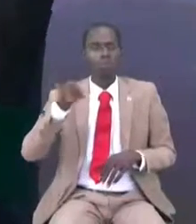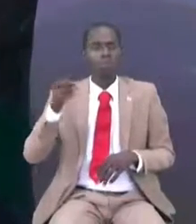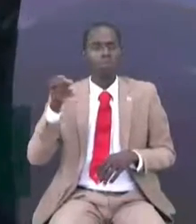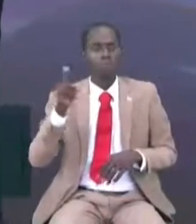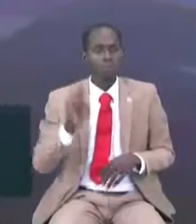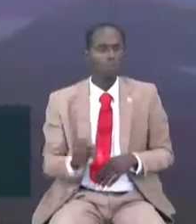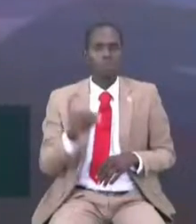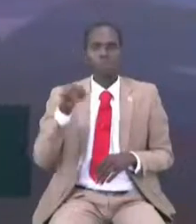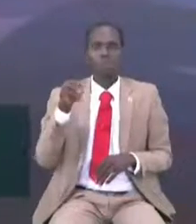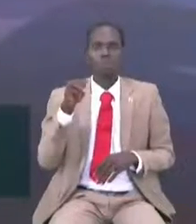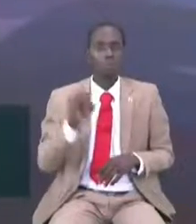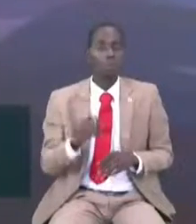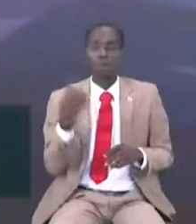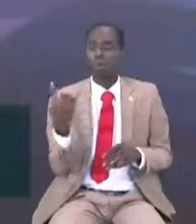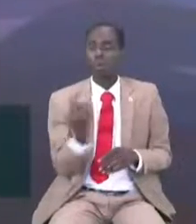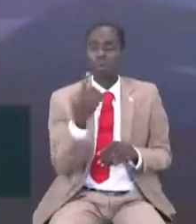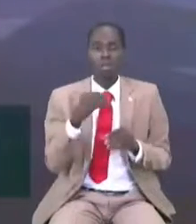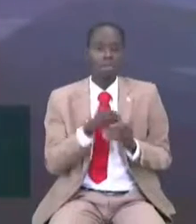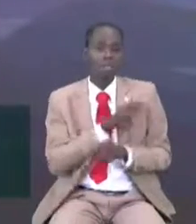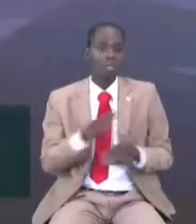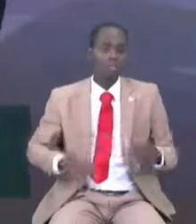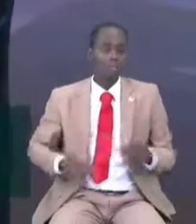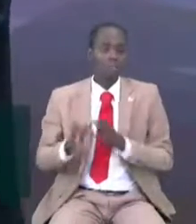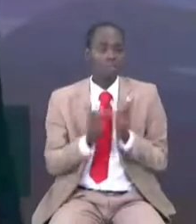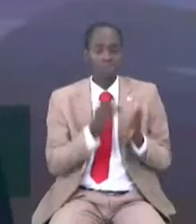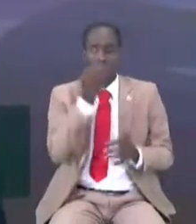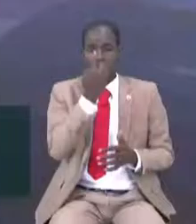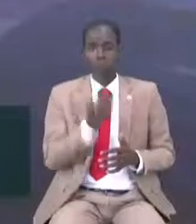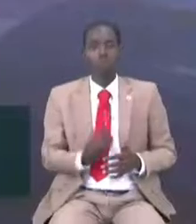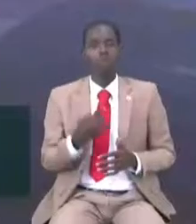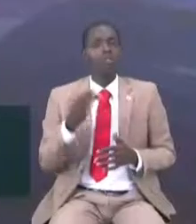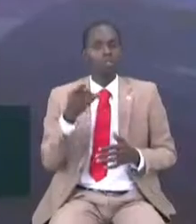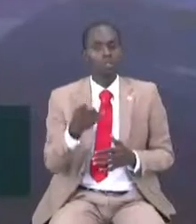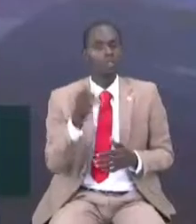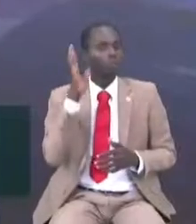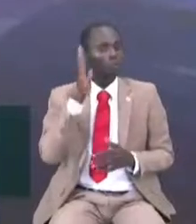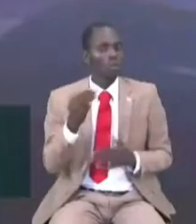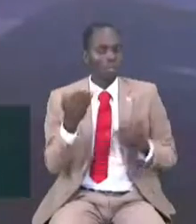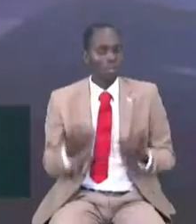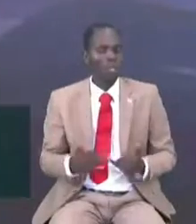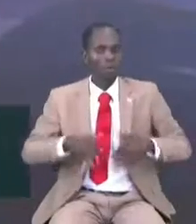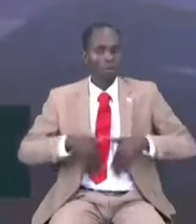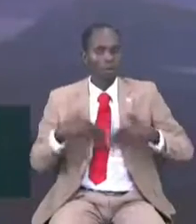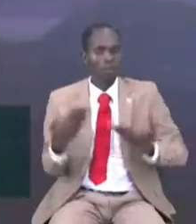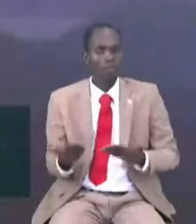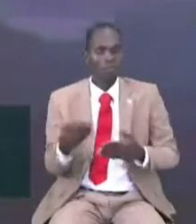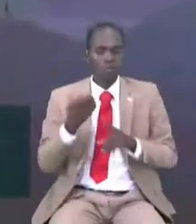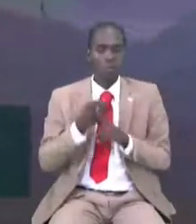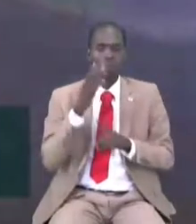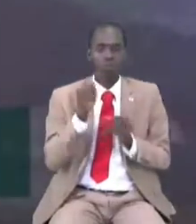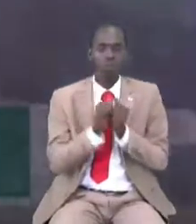confesser de votre bouche, croire de votre cœur que Jésus-Christ est votre Seigneur pour la gloire de Dieu